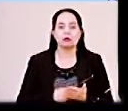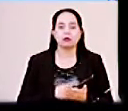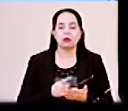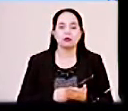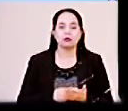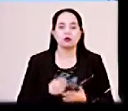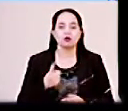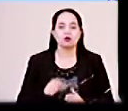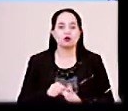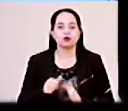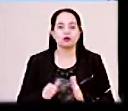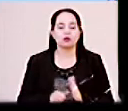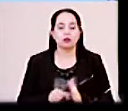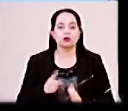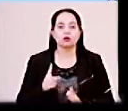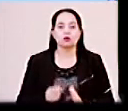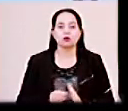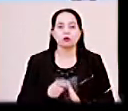страницах